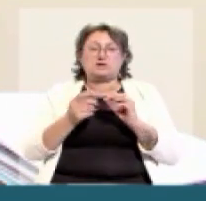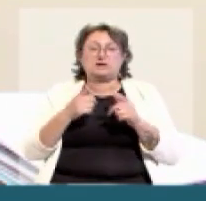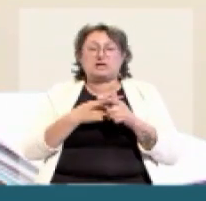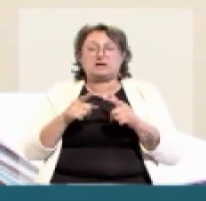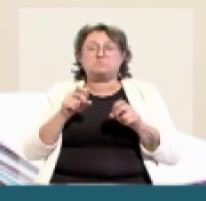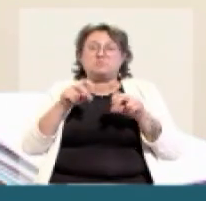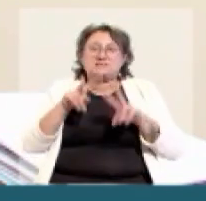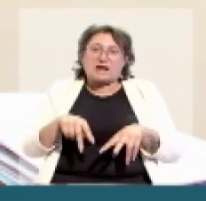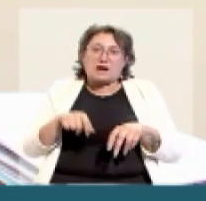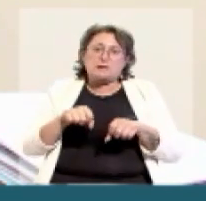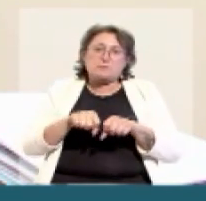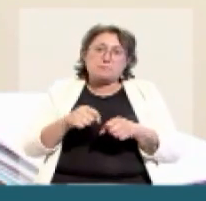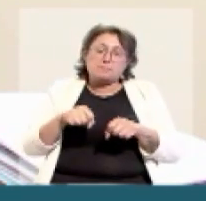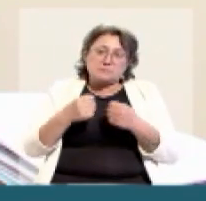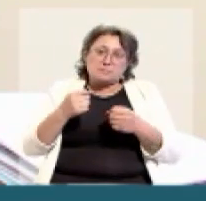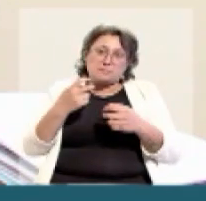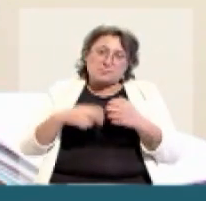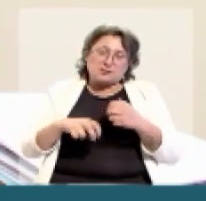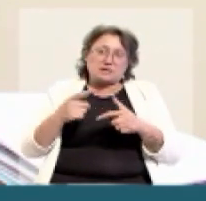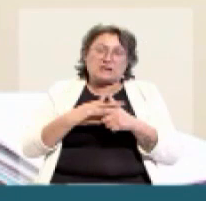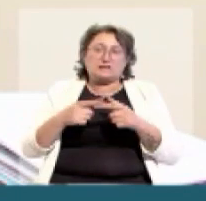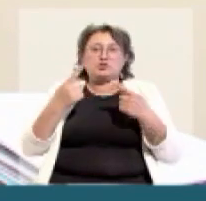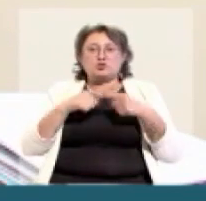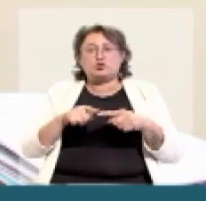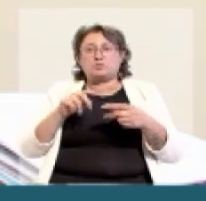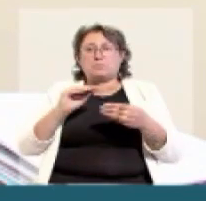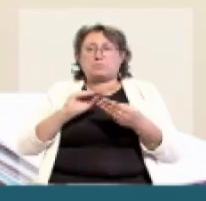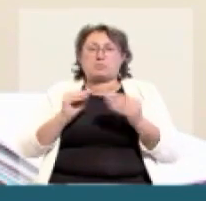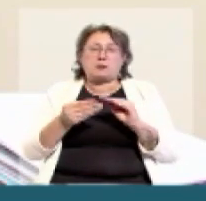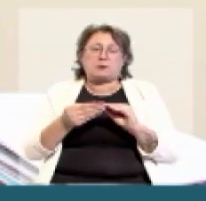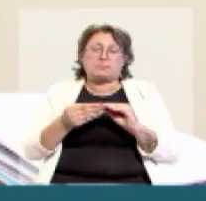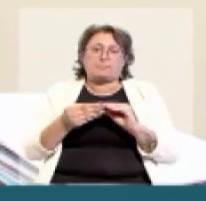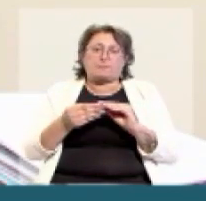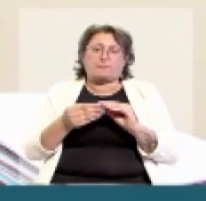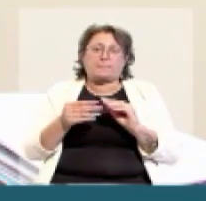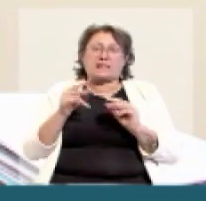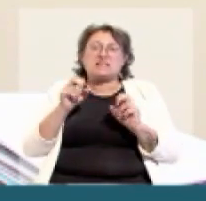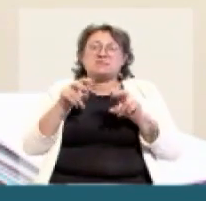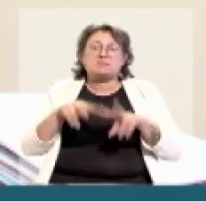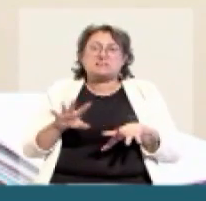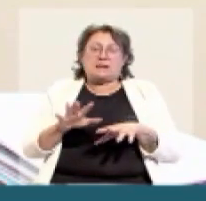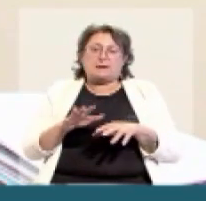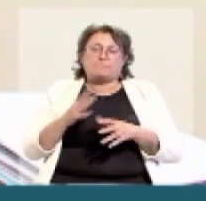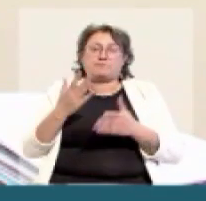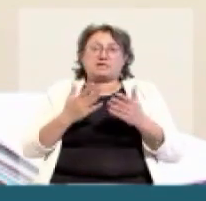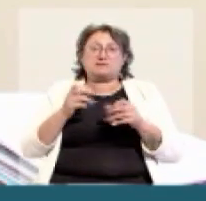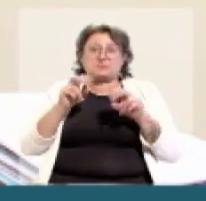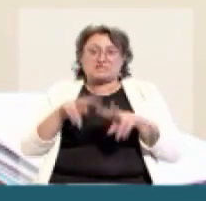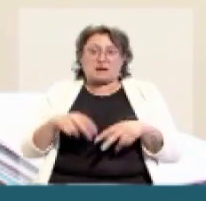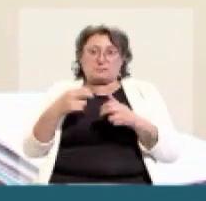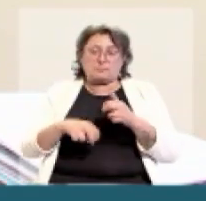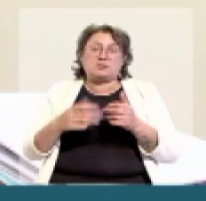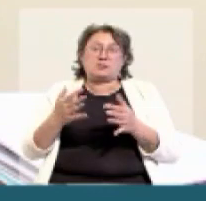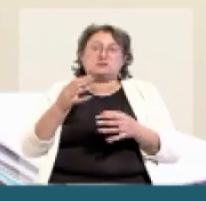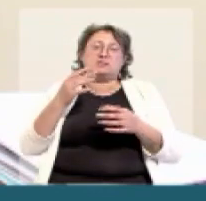было умышленное повреждение, либо там какие-то технические там повреждения, то есть неумышленные. То есть в случае, если умышленное повреждение,